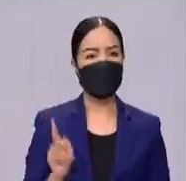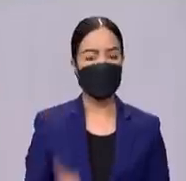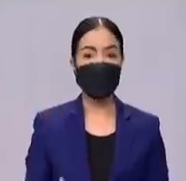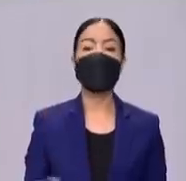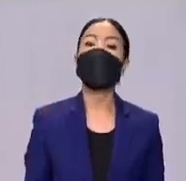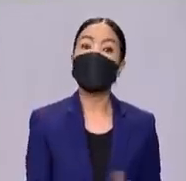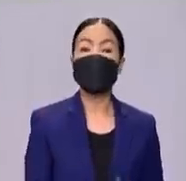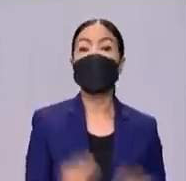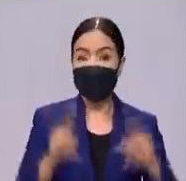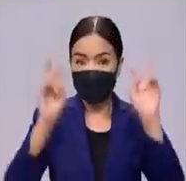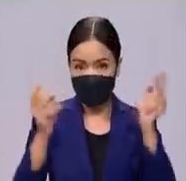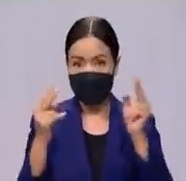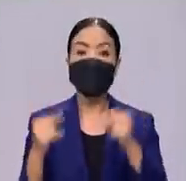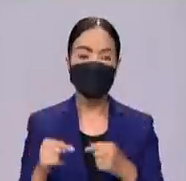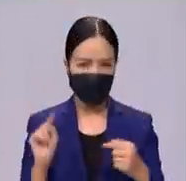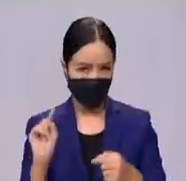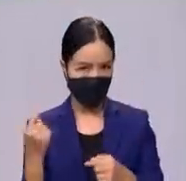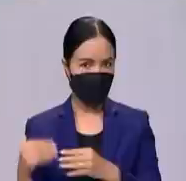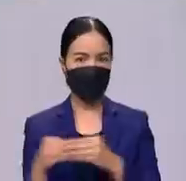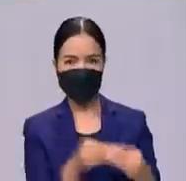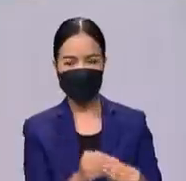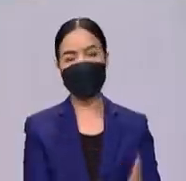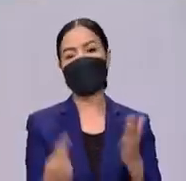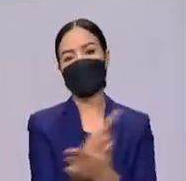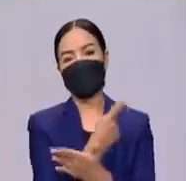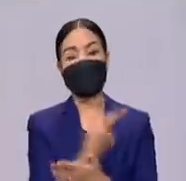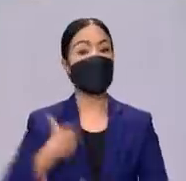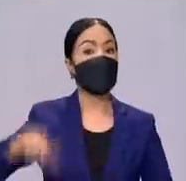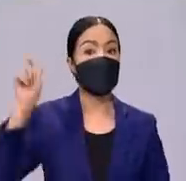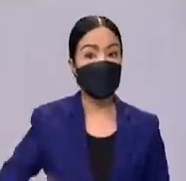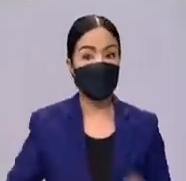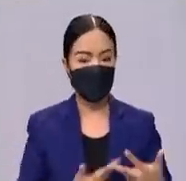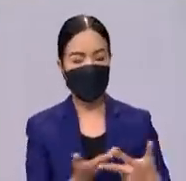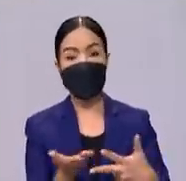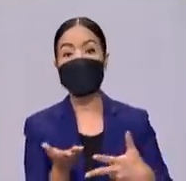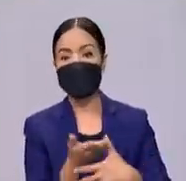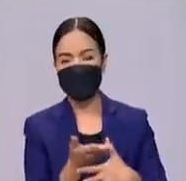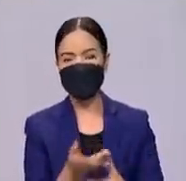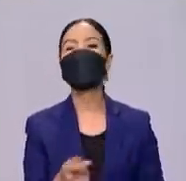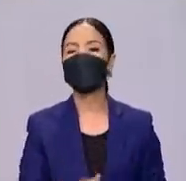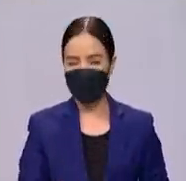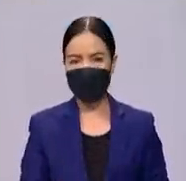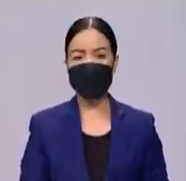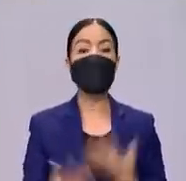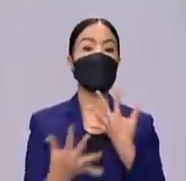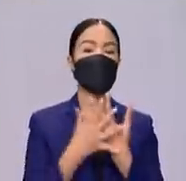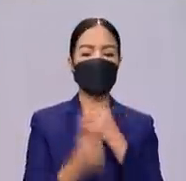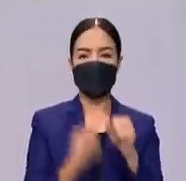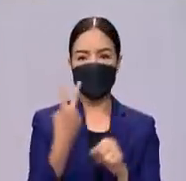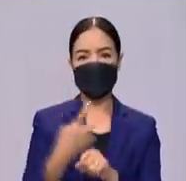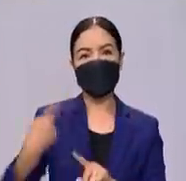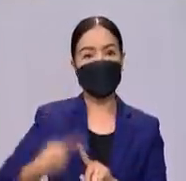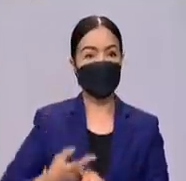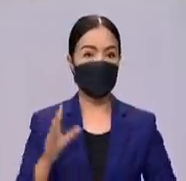ไปที่กาญจนบุรีกันหน่อยนะคะคุณผู้ชมเพราะว่าล่าสุดนะคะศาลฎีกามีคำพิพากษาแก้ลงโทษคุณเปรมชัยเหลือจำคุก2ปี6เดือน